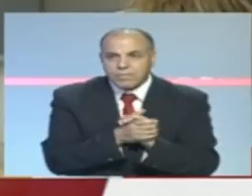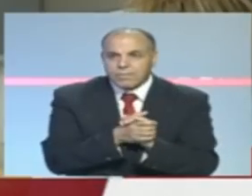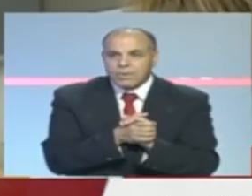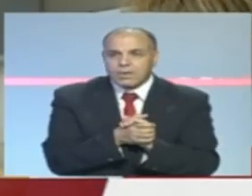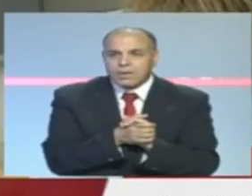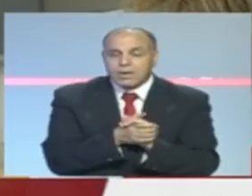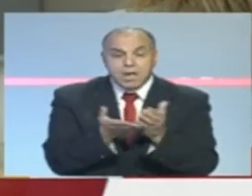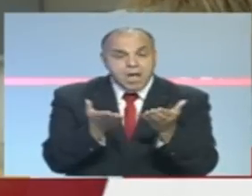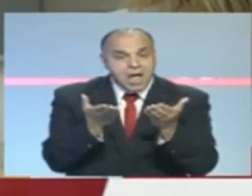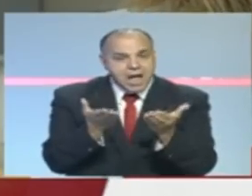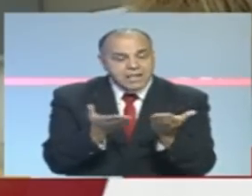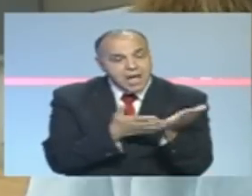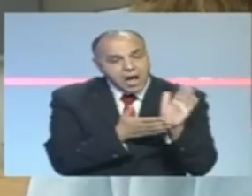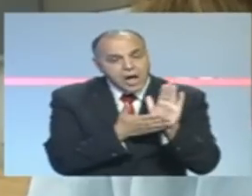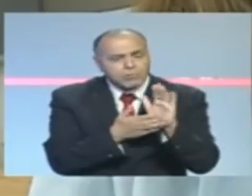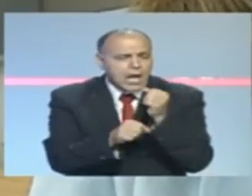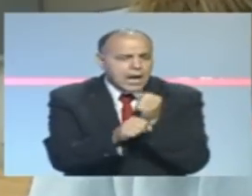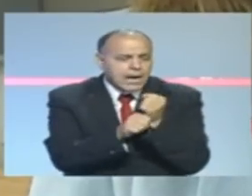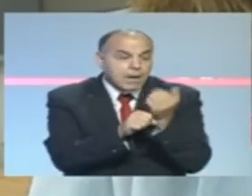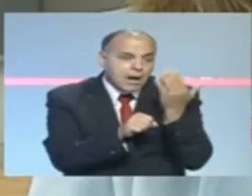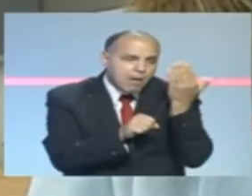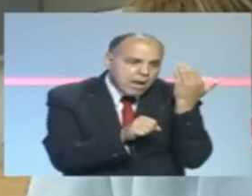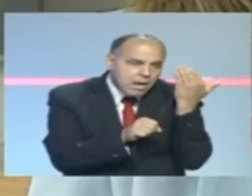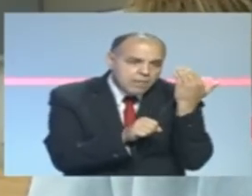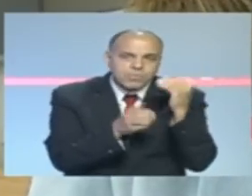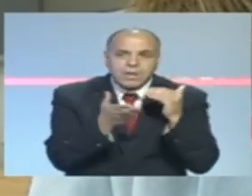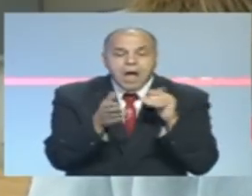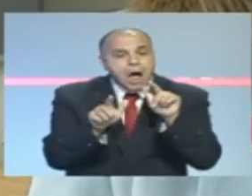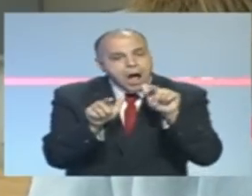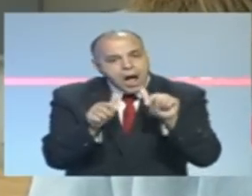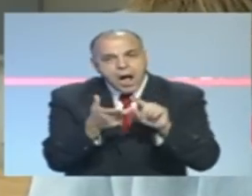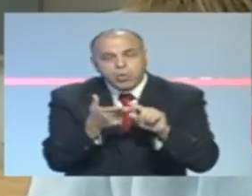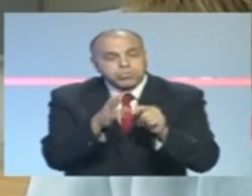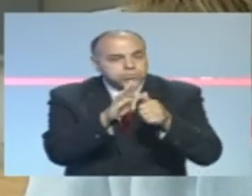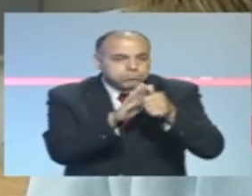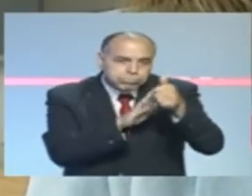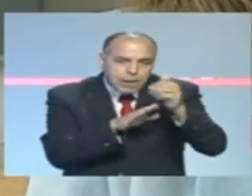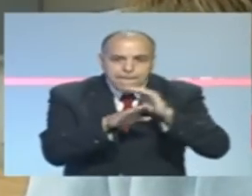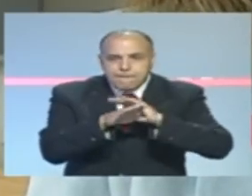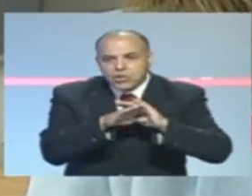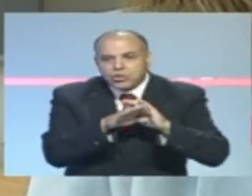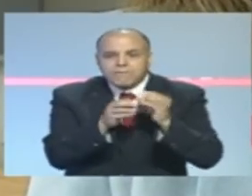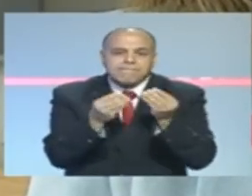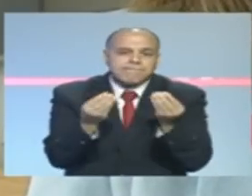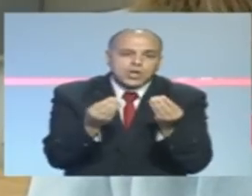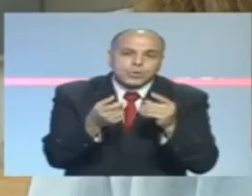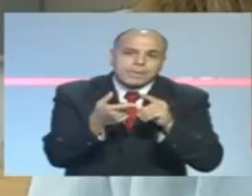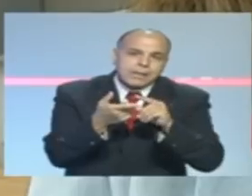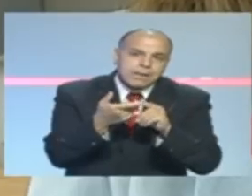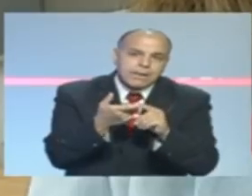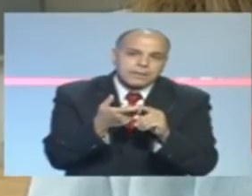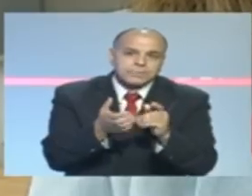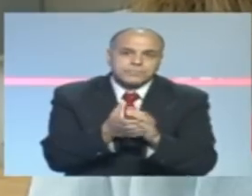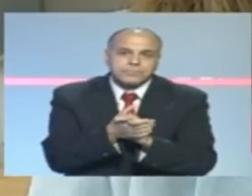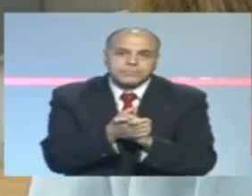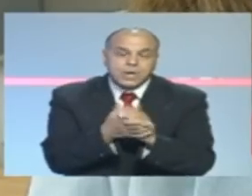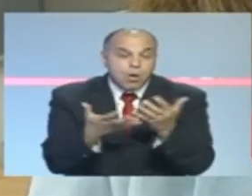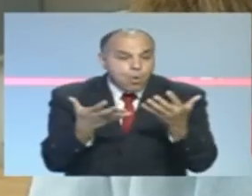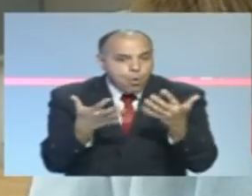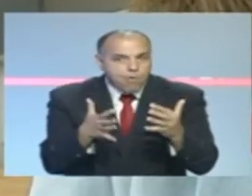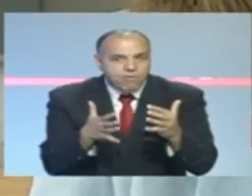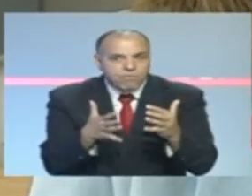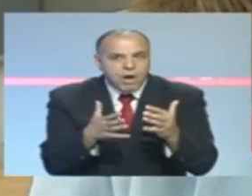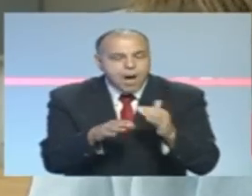يكونوا قدمه انجاز انجازات يكون عندهم تميز في مجال من المجالات اللي اه تم اه